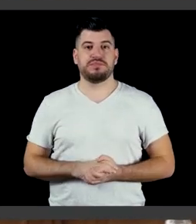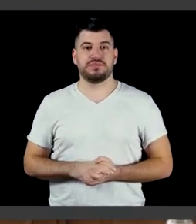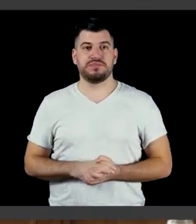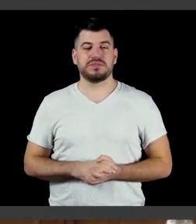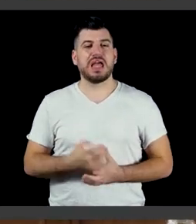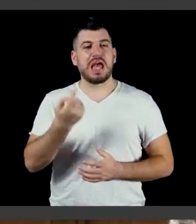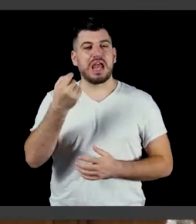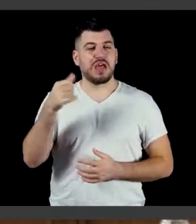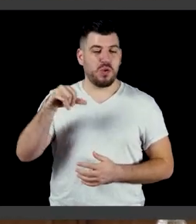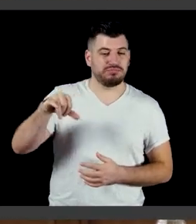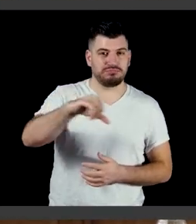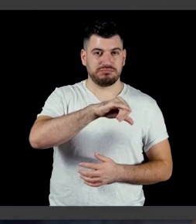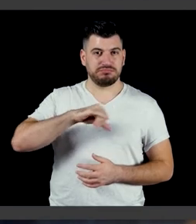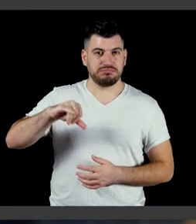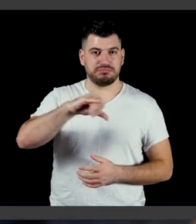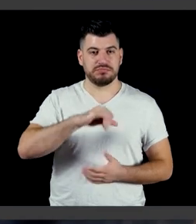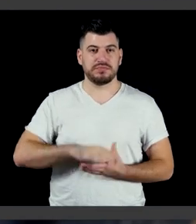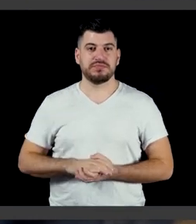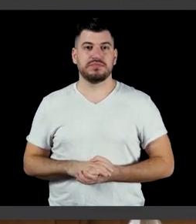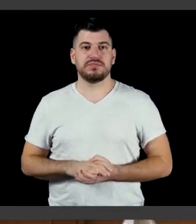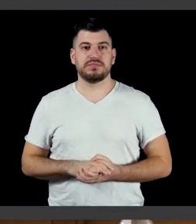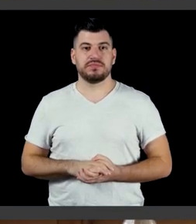θα ρίξω λίγο ελαιόλαδο.